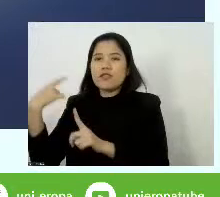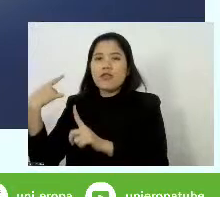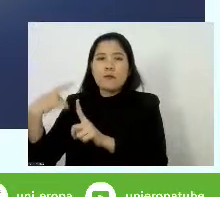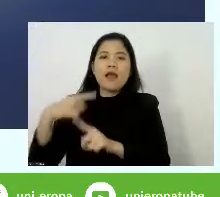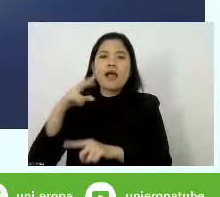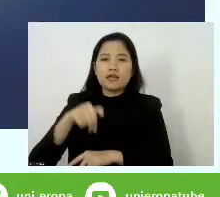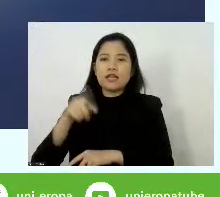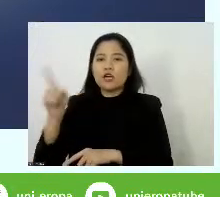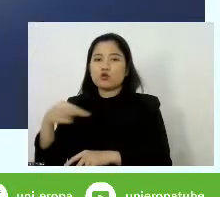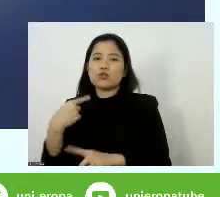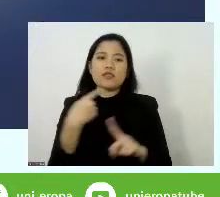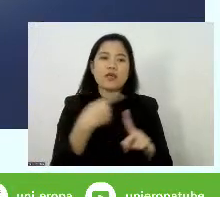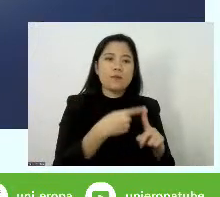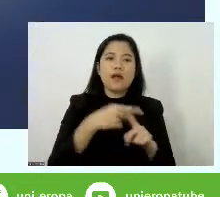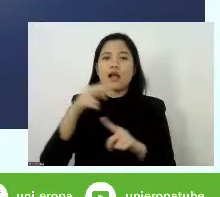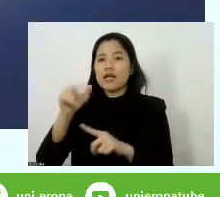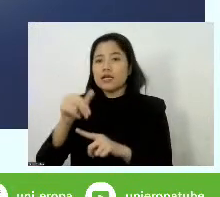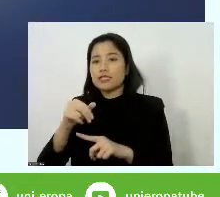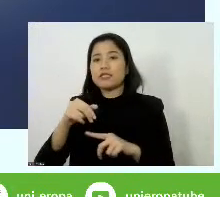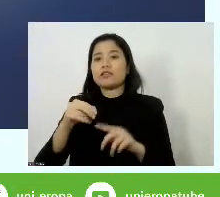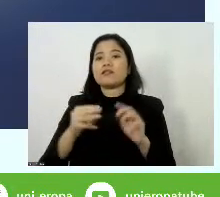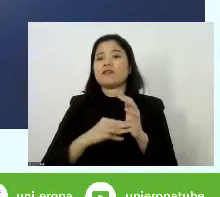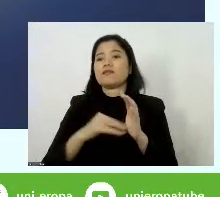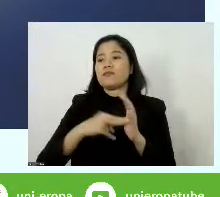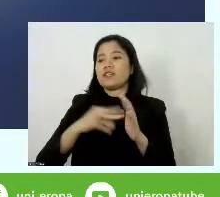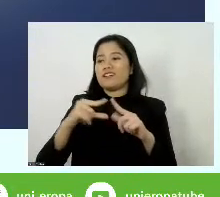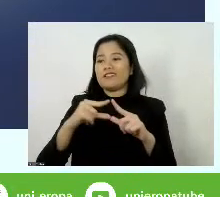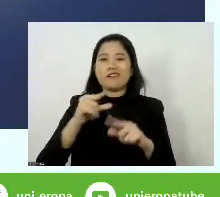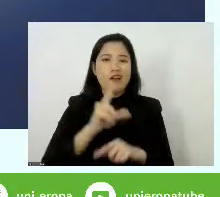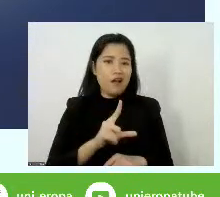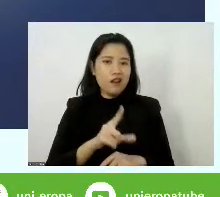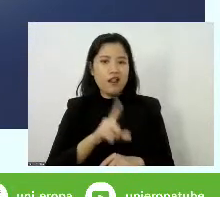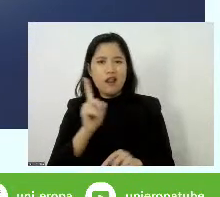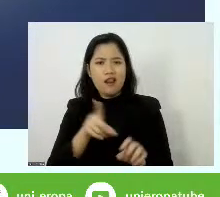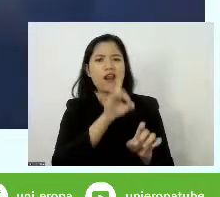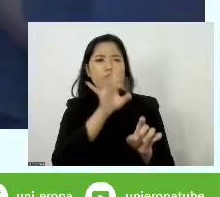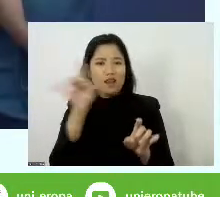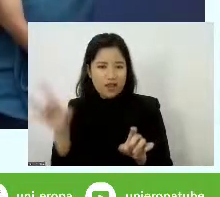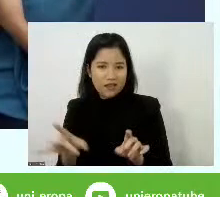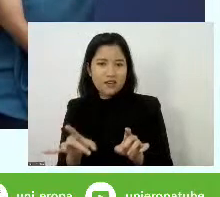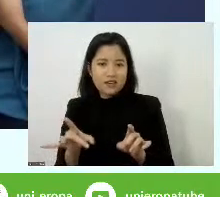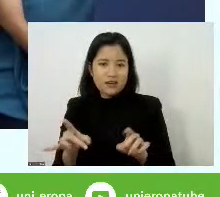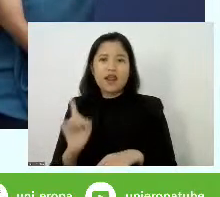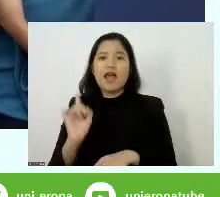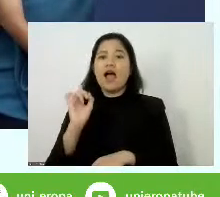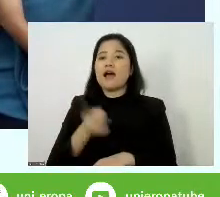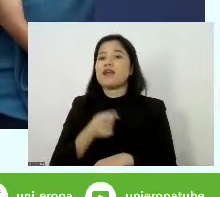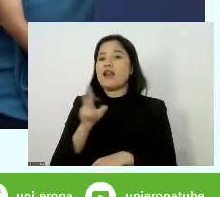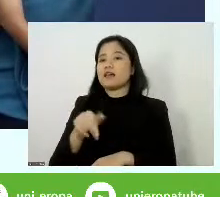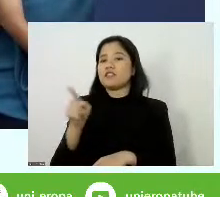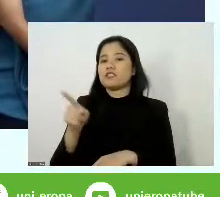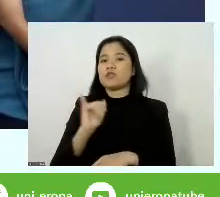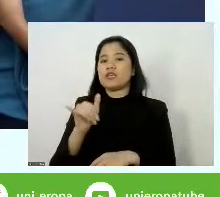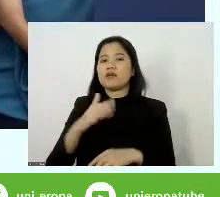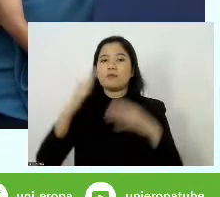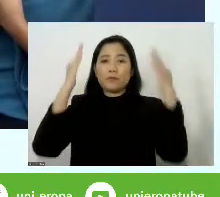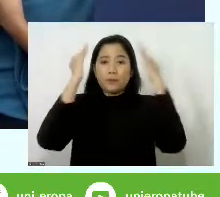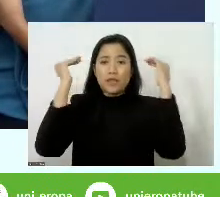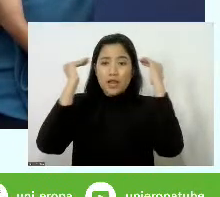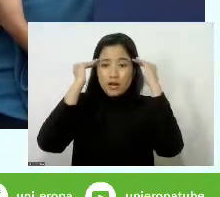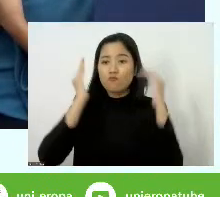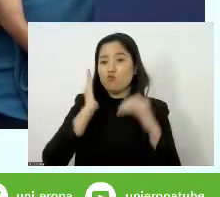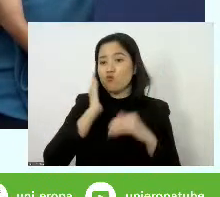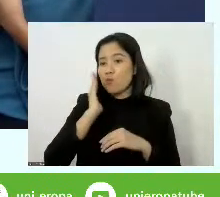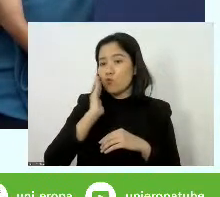ada yang nomor sampah ini justru mineral nya ada unsur-unsur lainnya bahkan di banyak petani muda di Indonesia